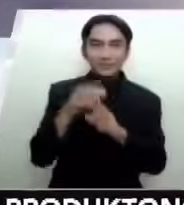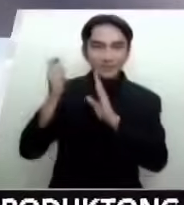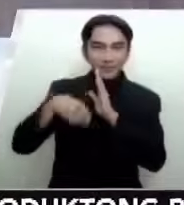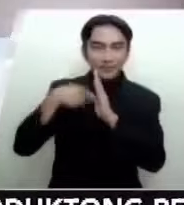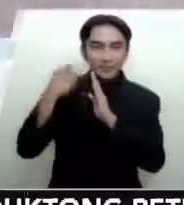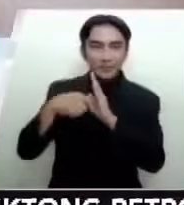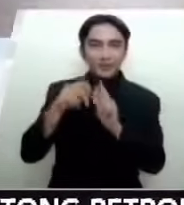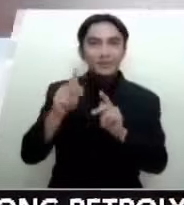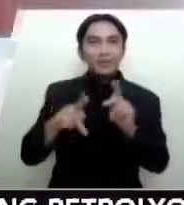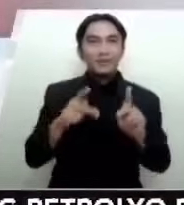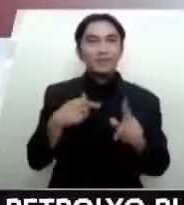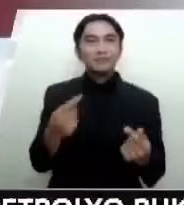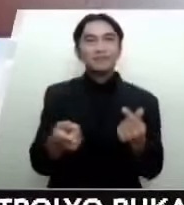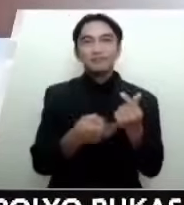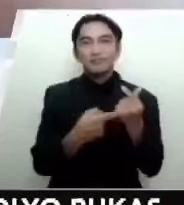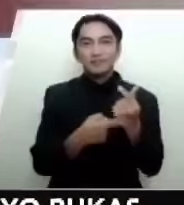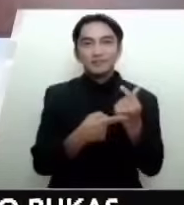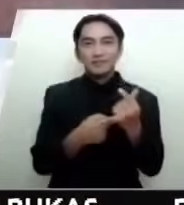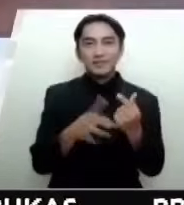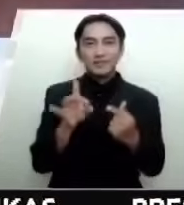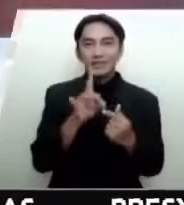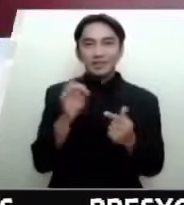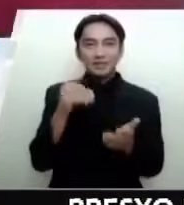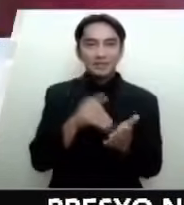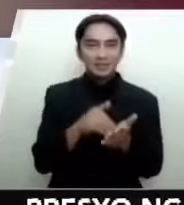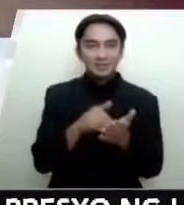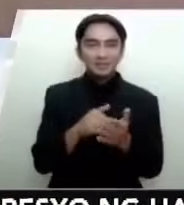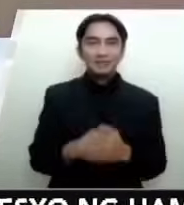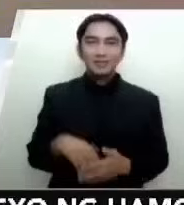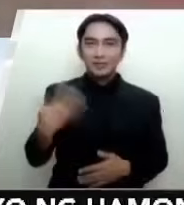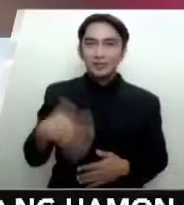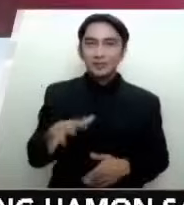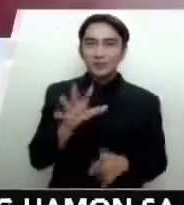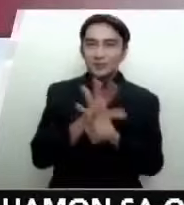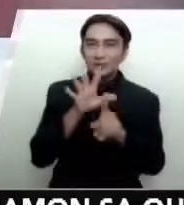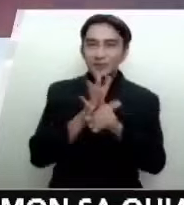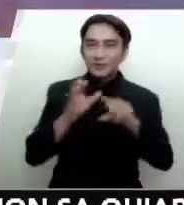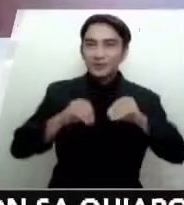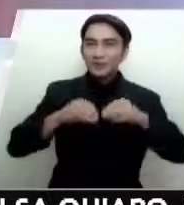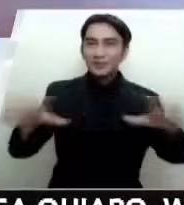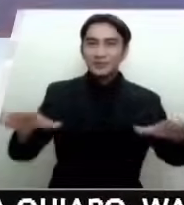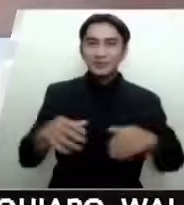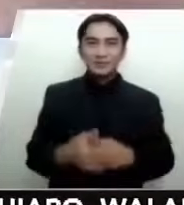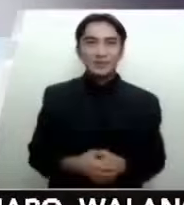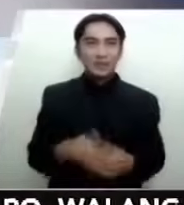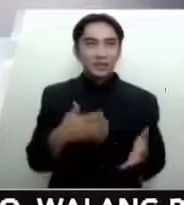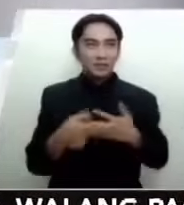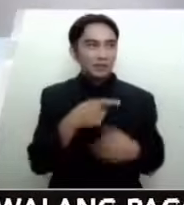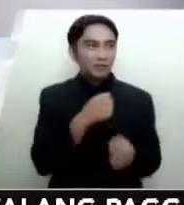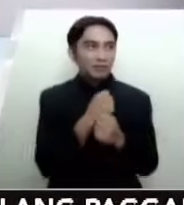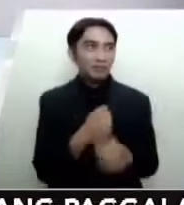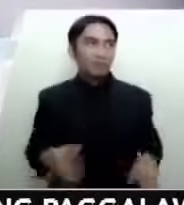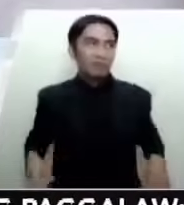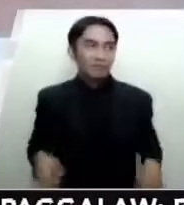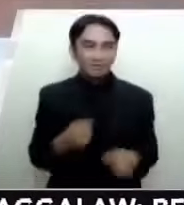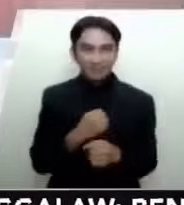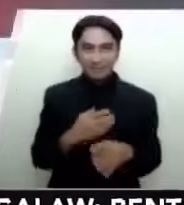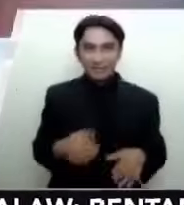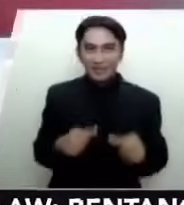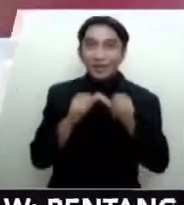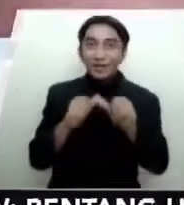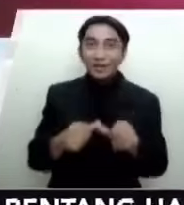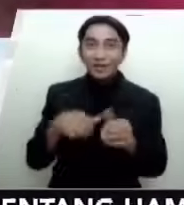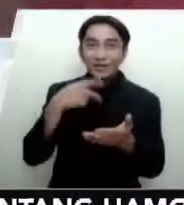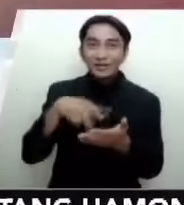mahigit 800,000 times. Kaya trending. Pero kahit nakasimangot, oh, sumasayaw pa rin. At alam mo may moves eh. No,